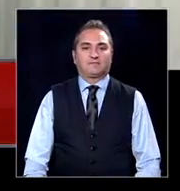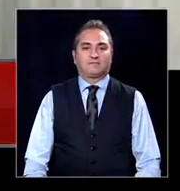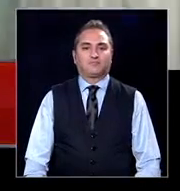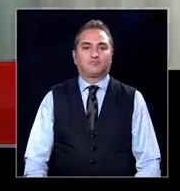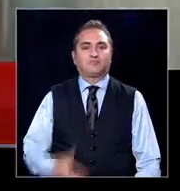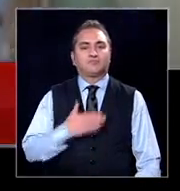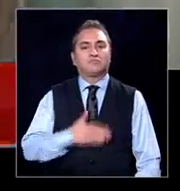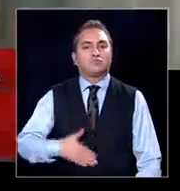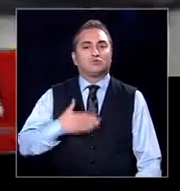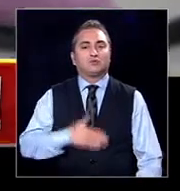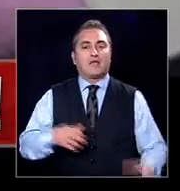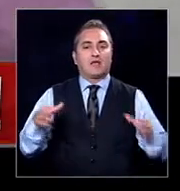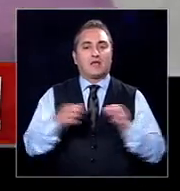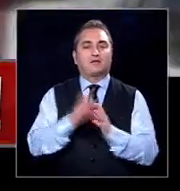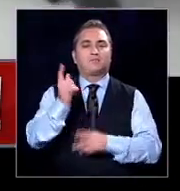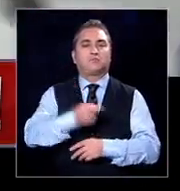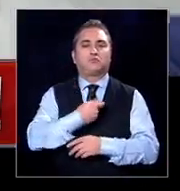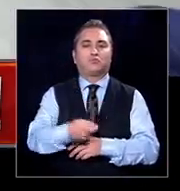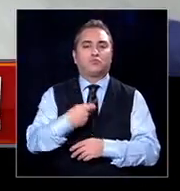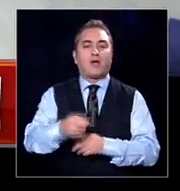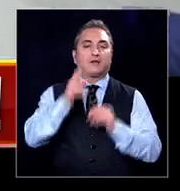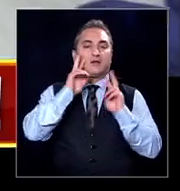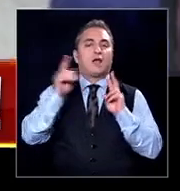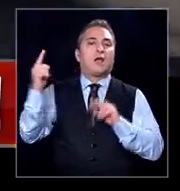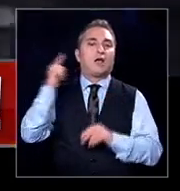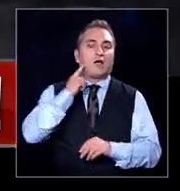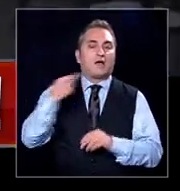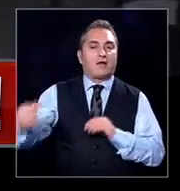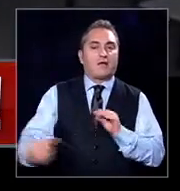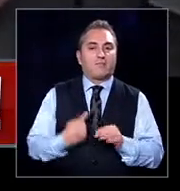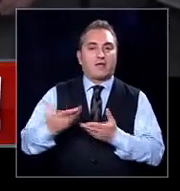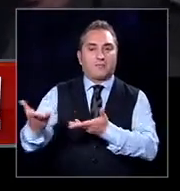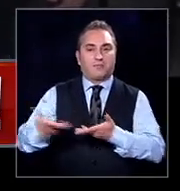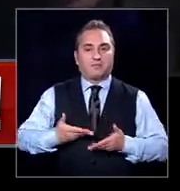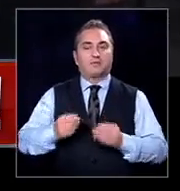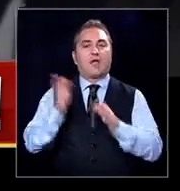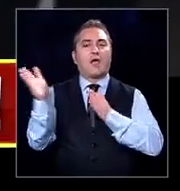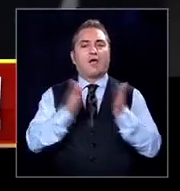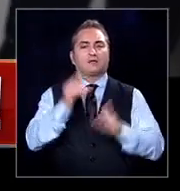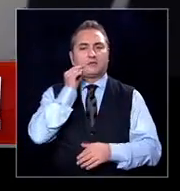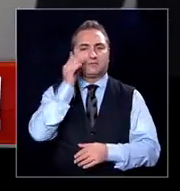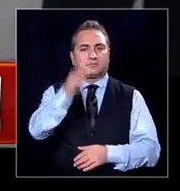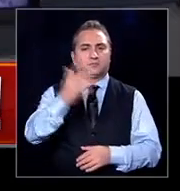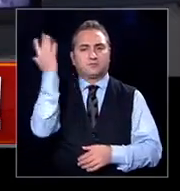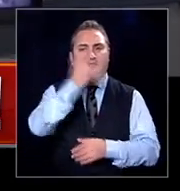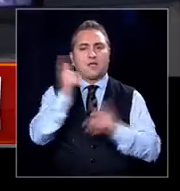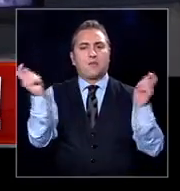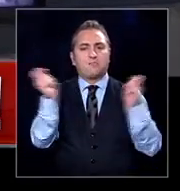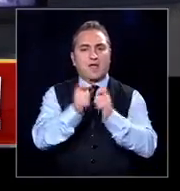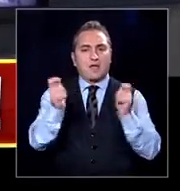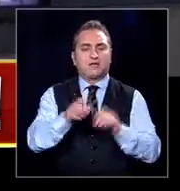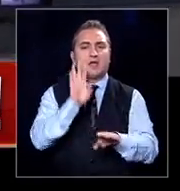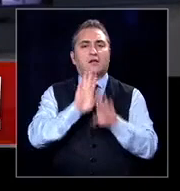Saklanma! Bursa'da ekipler bir kıraathanede kumar oynandığı ihbarını aldı. Gittikleri adresin camlarında siyah perde,